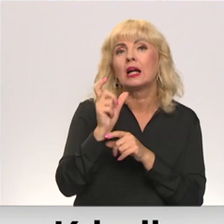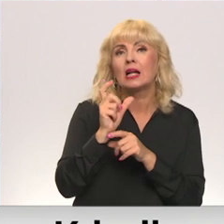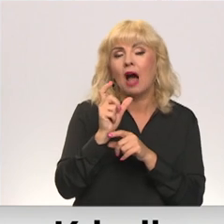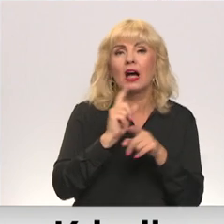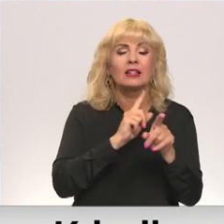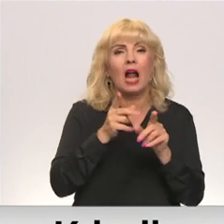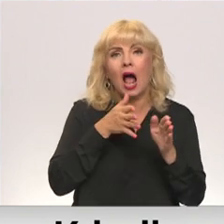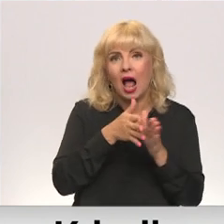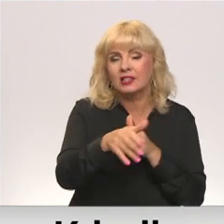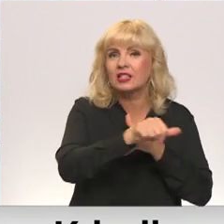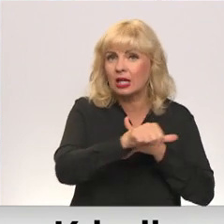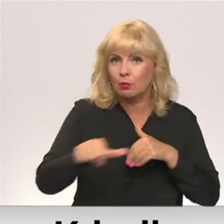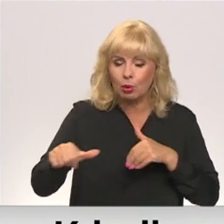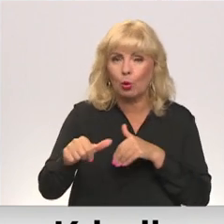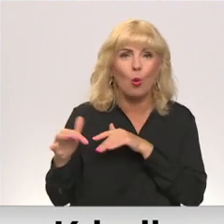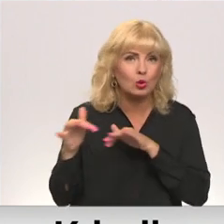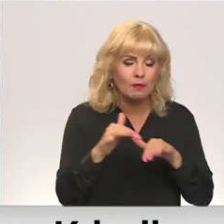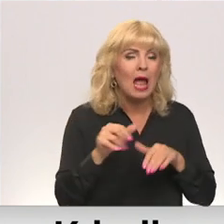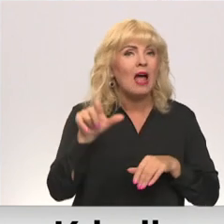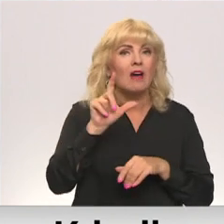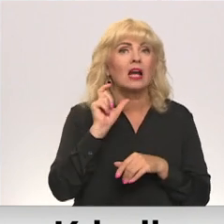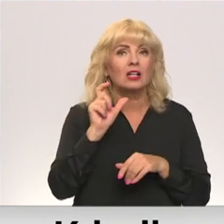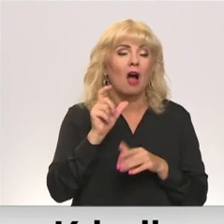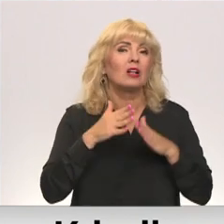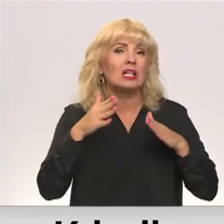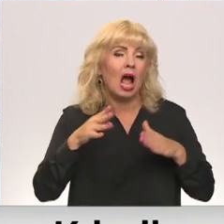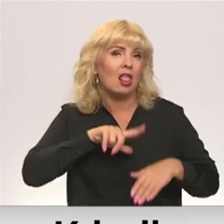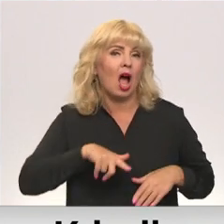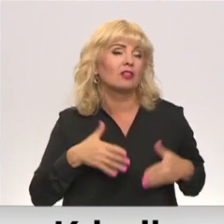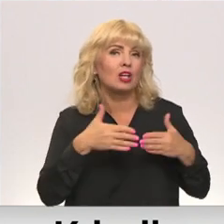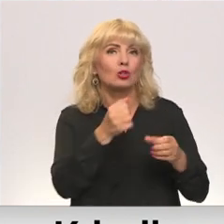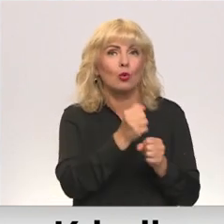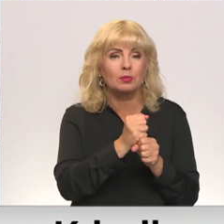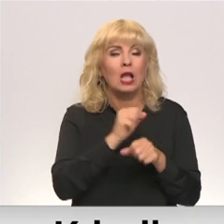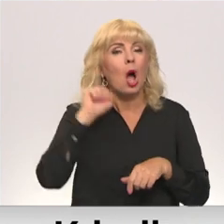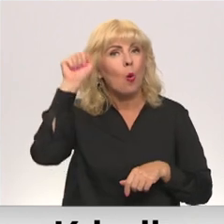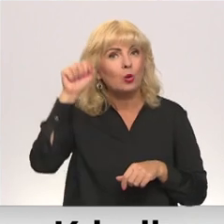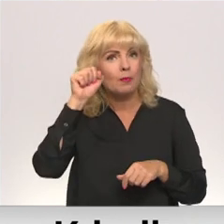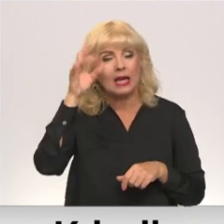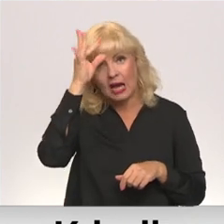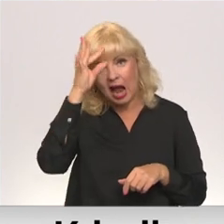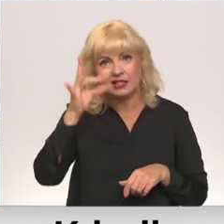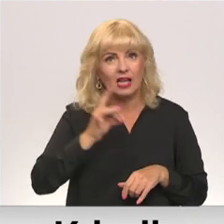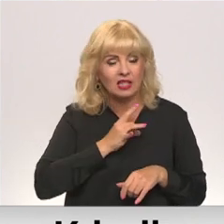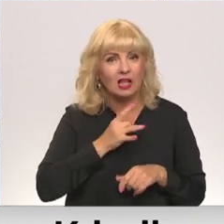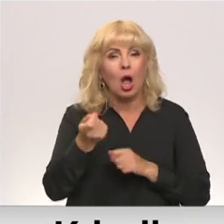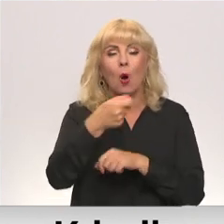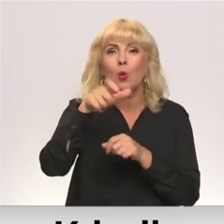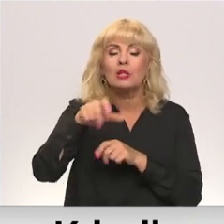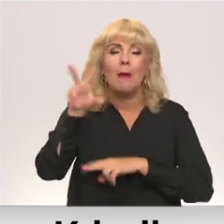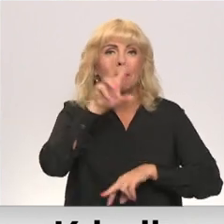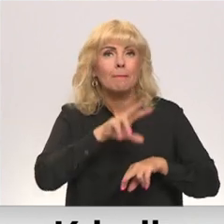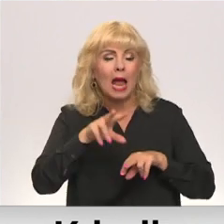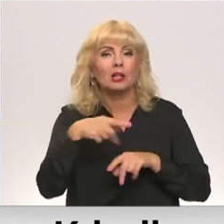tranzīta plūsmas un vairāk kravu nekā agrāk Latvijas lielajās ostās nonāk no Uzbekistānas un Kazahstānas, kur uzņēmēji meklē